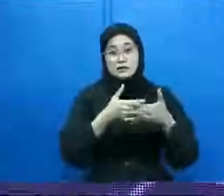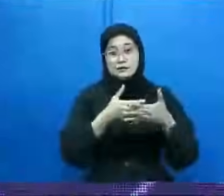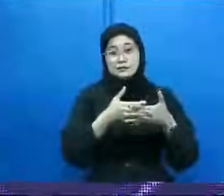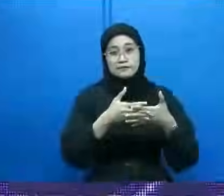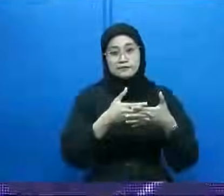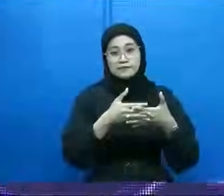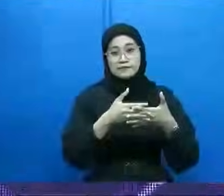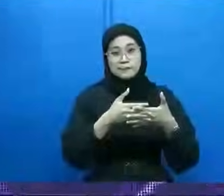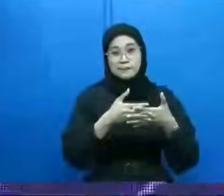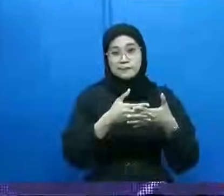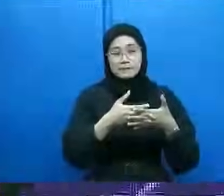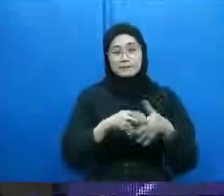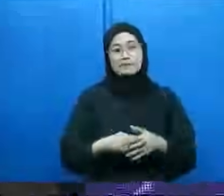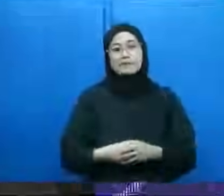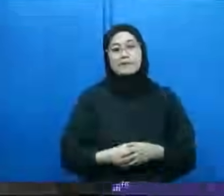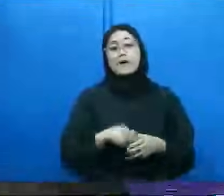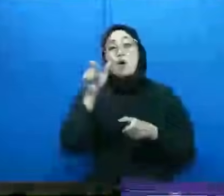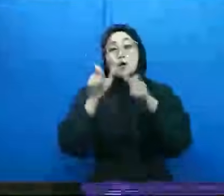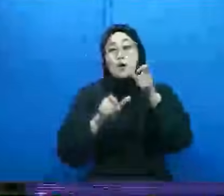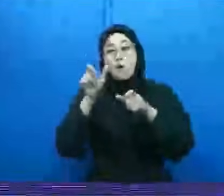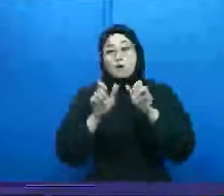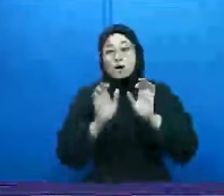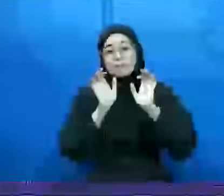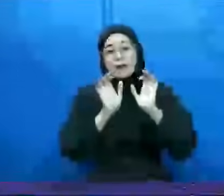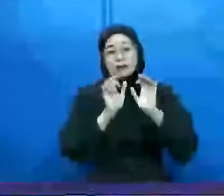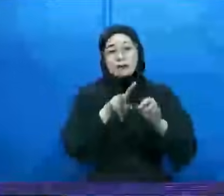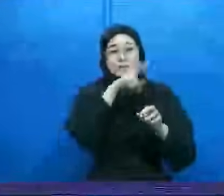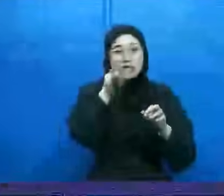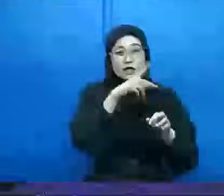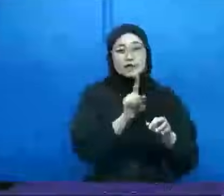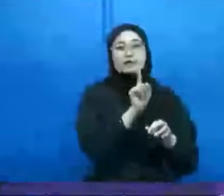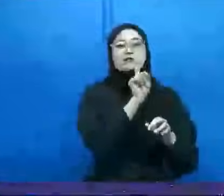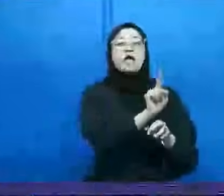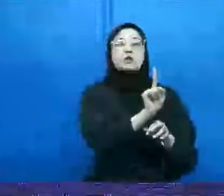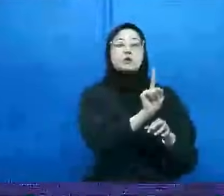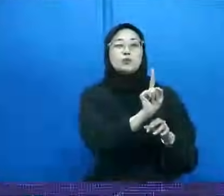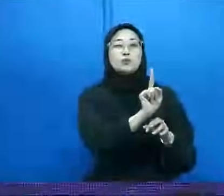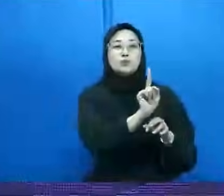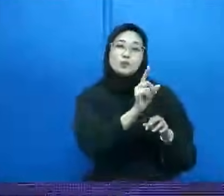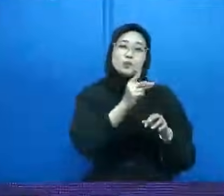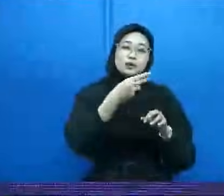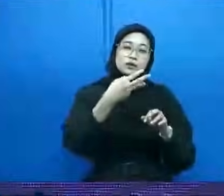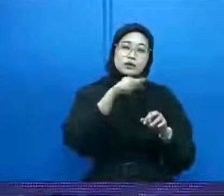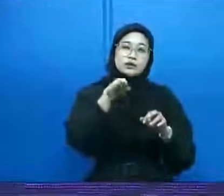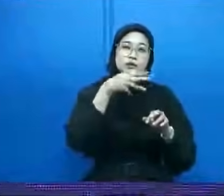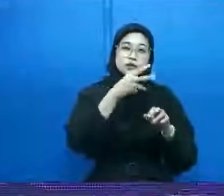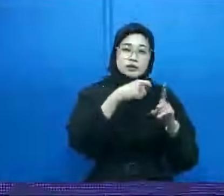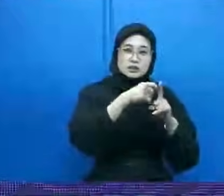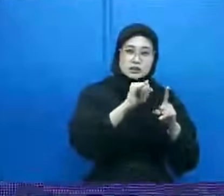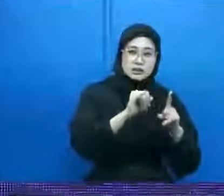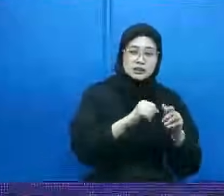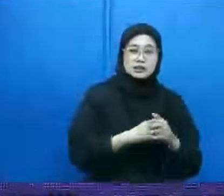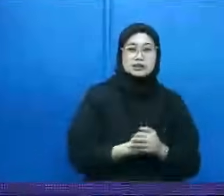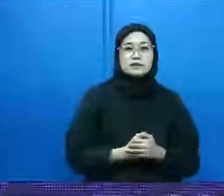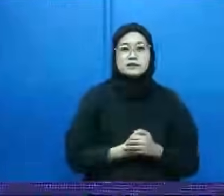orang mencari, cuma yang dicari-cari, cuma yang satu. Yang 7 tidak dibahas. Padahal ada yang rizki bagi anak, begitu anak dapat, orang tua